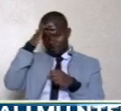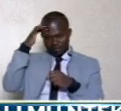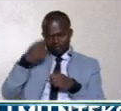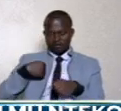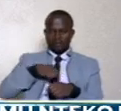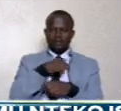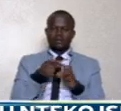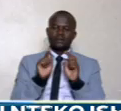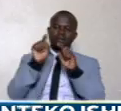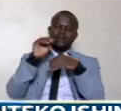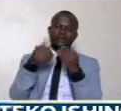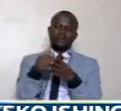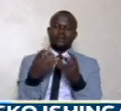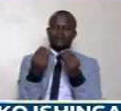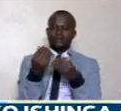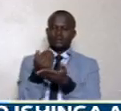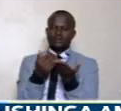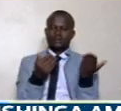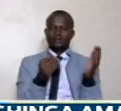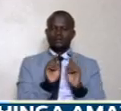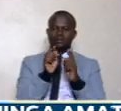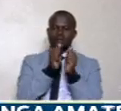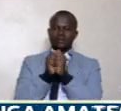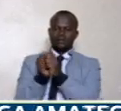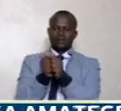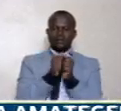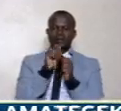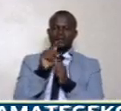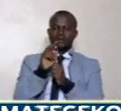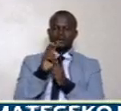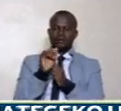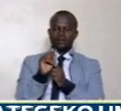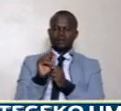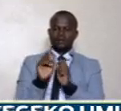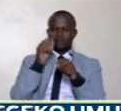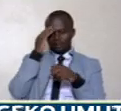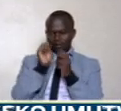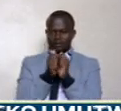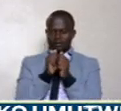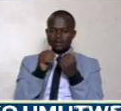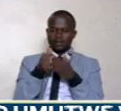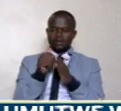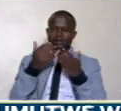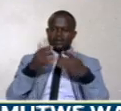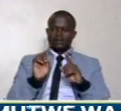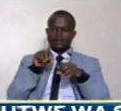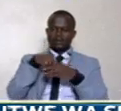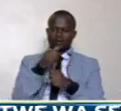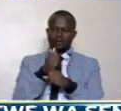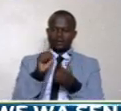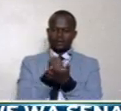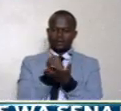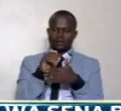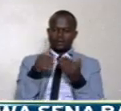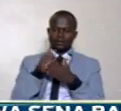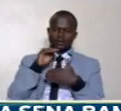iwacu ariko hari aho biba byoroshye so haruna tuzamujyana Kevin abagiye kwa ko passport yari yararangiye agiye gukorerwa indi passport